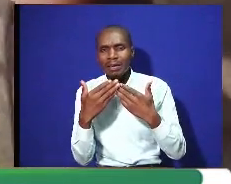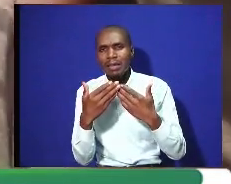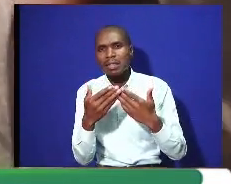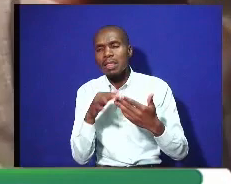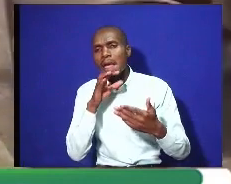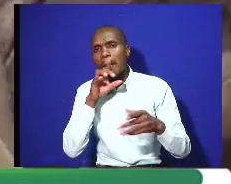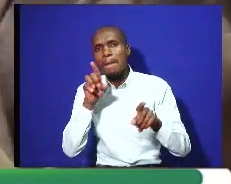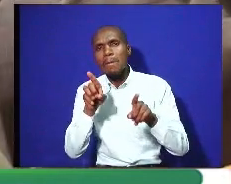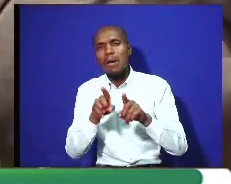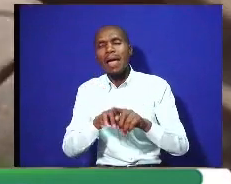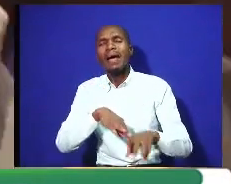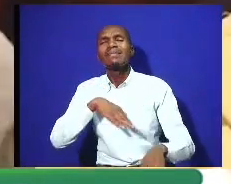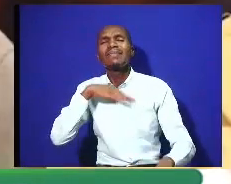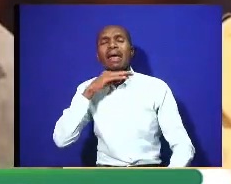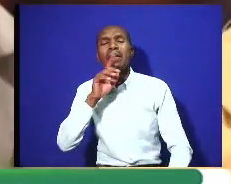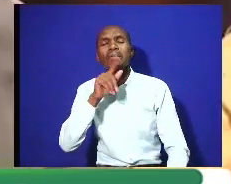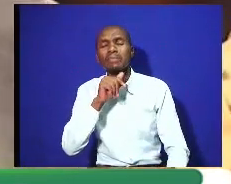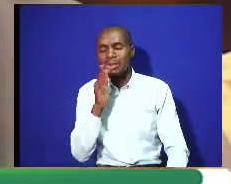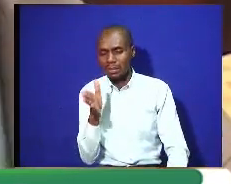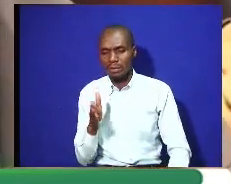pisiri ya sieta aje.